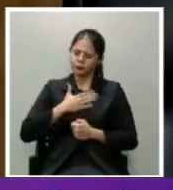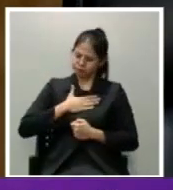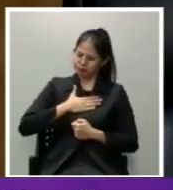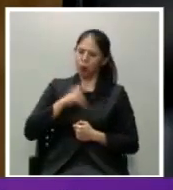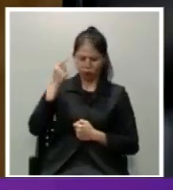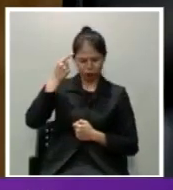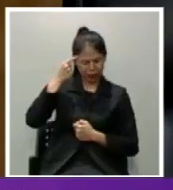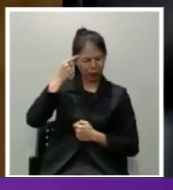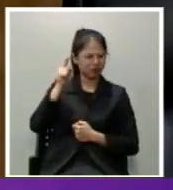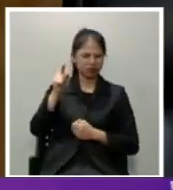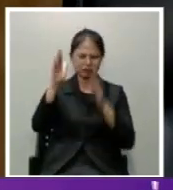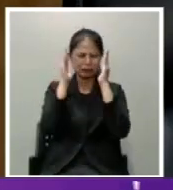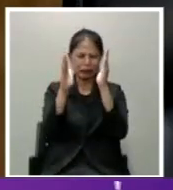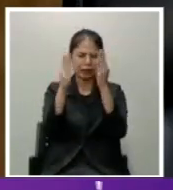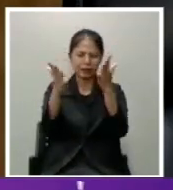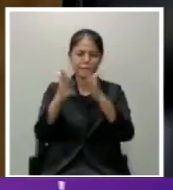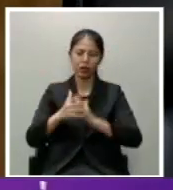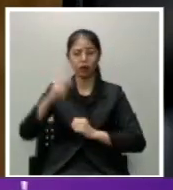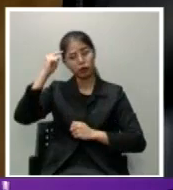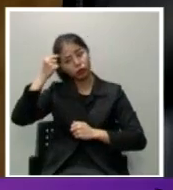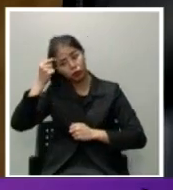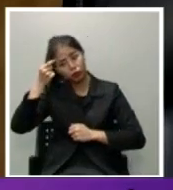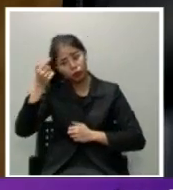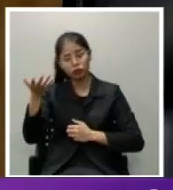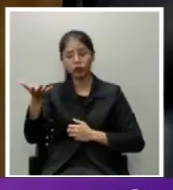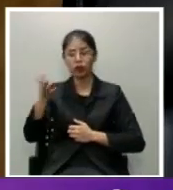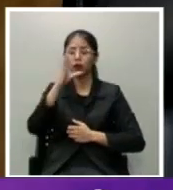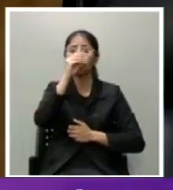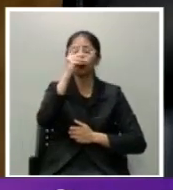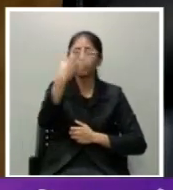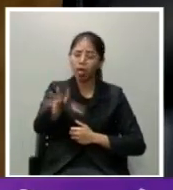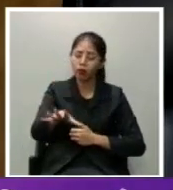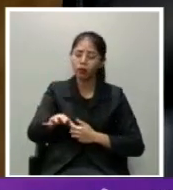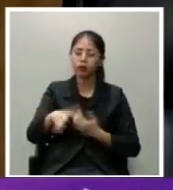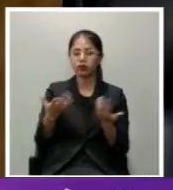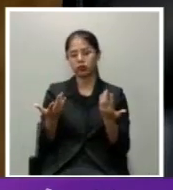ไม่ตั้งใจหรือท่านอาจจะไม่รู้ก็เลยหลุดเอาคำพูดอย่างนั้นออกมา